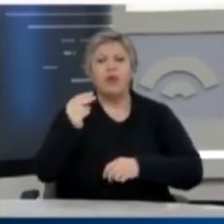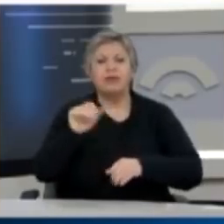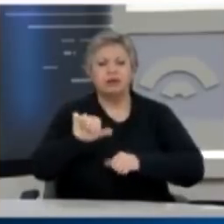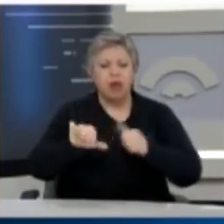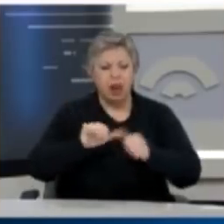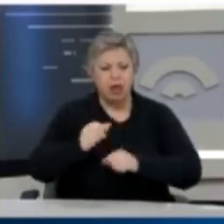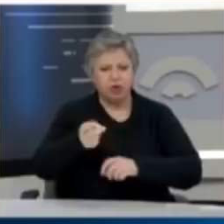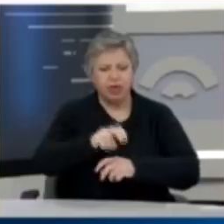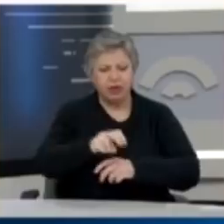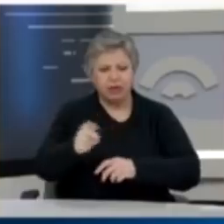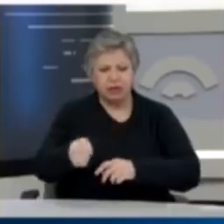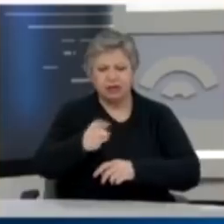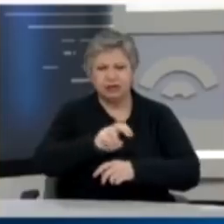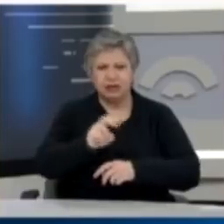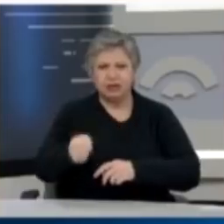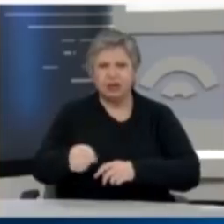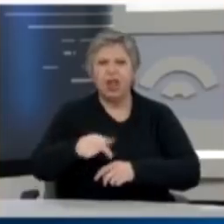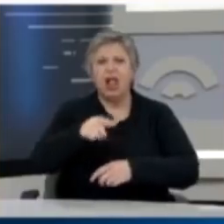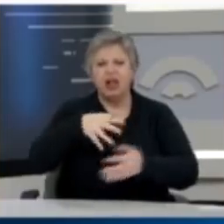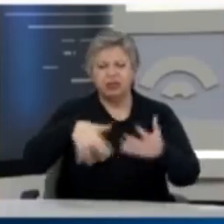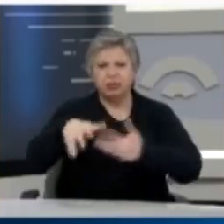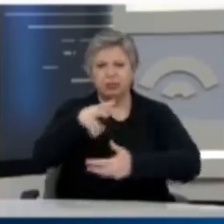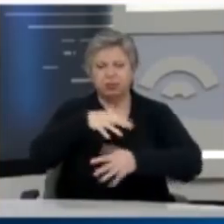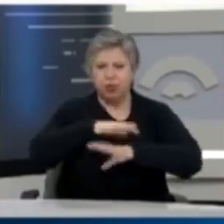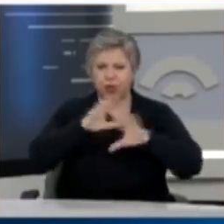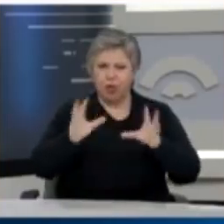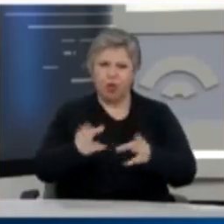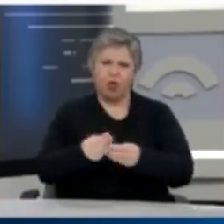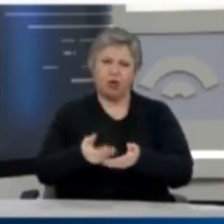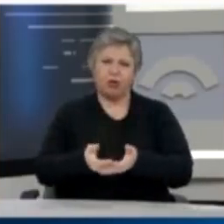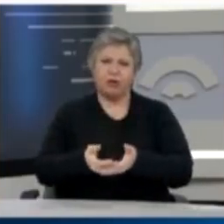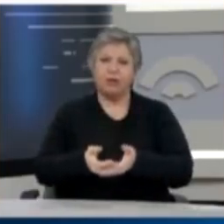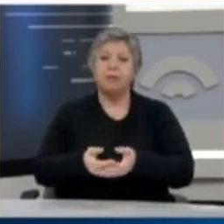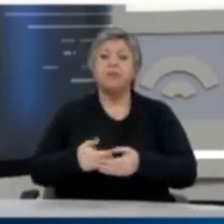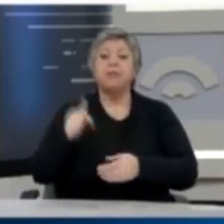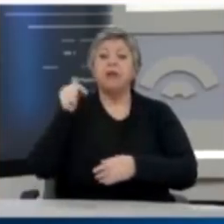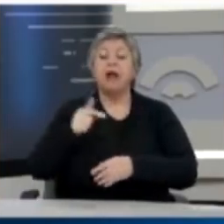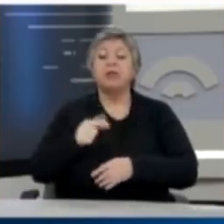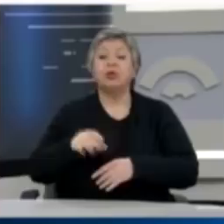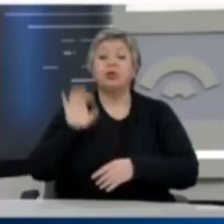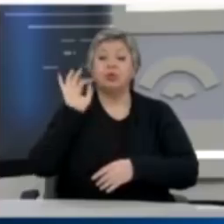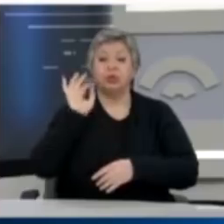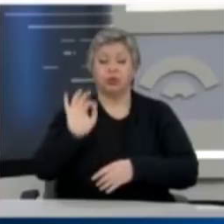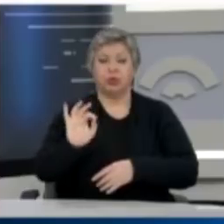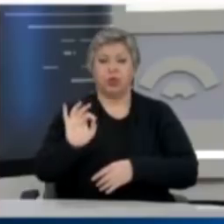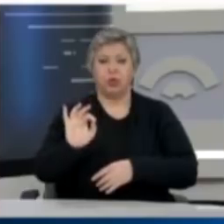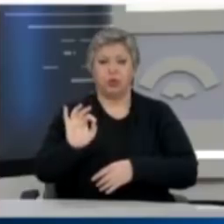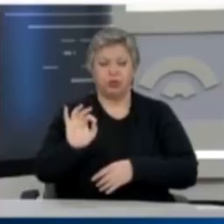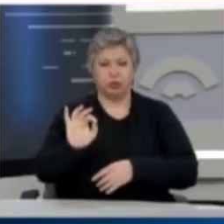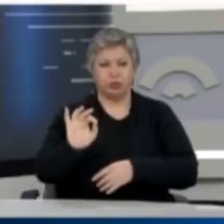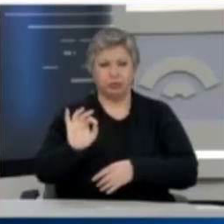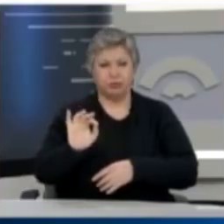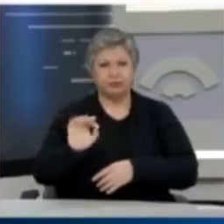μαζί. Αυτούς τους αντιδραστικούς στόχους δεν παρακαλώ, μπορείτε κάντε να τους κρύψετε.